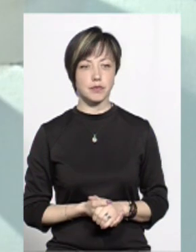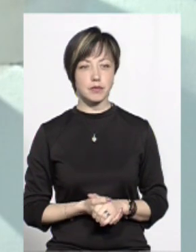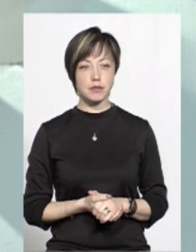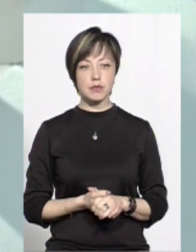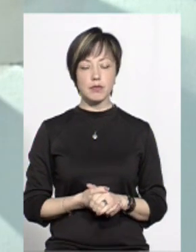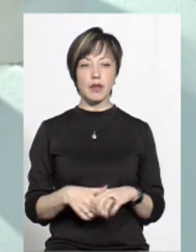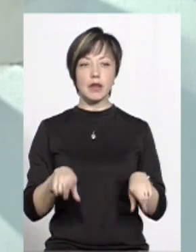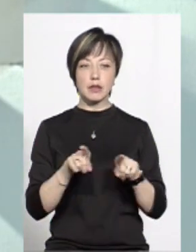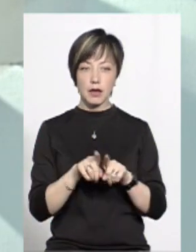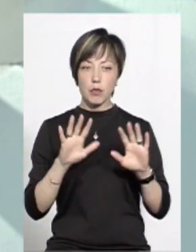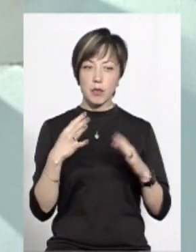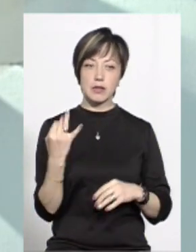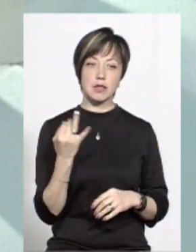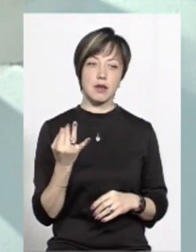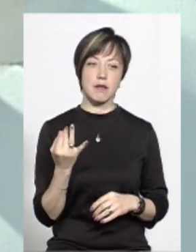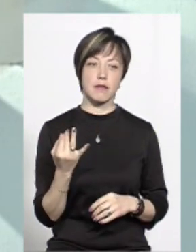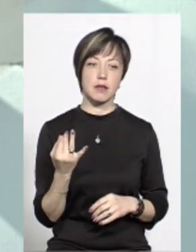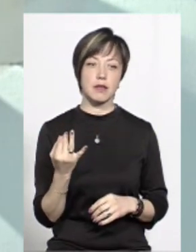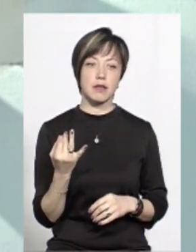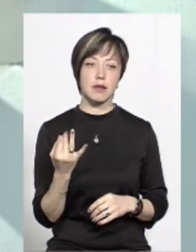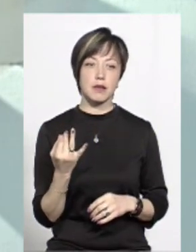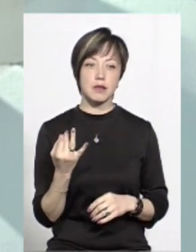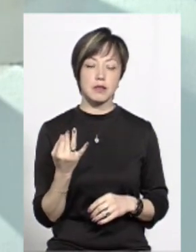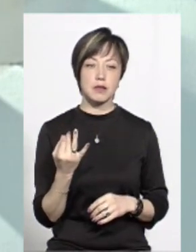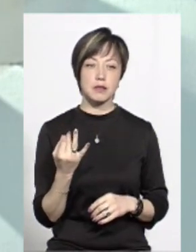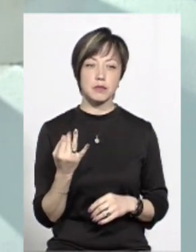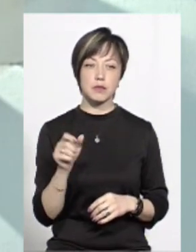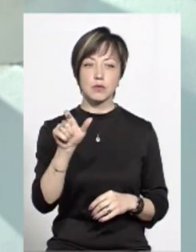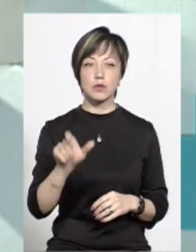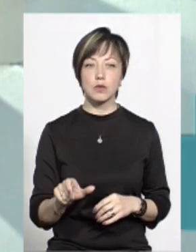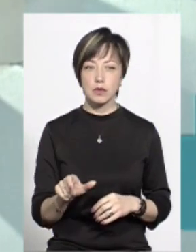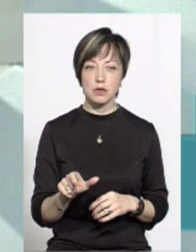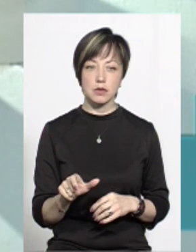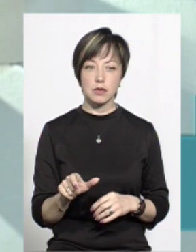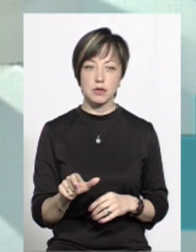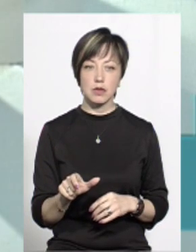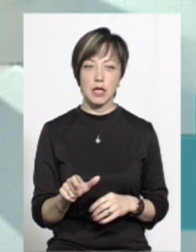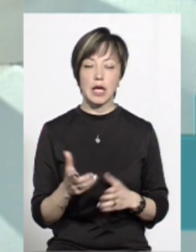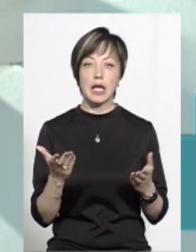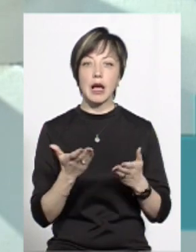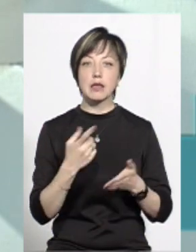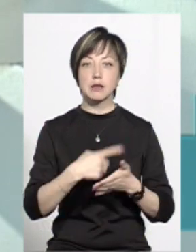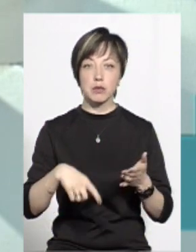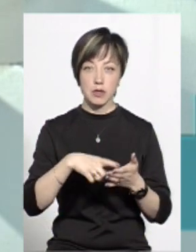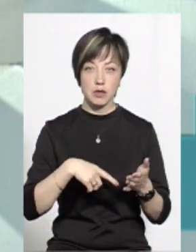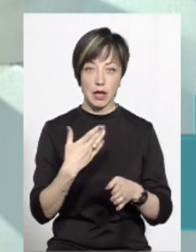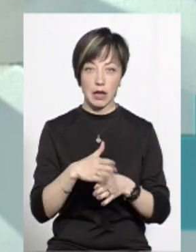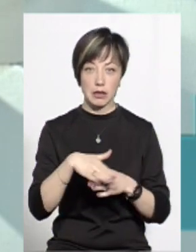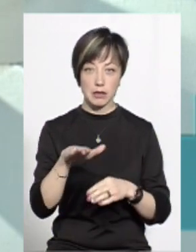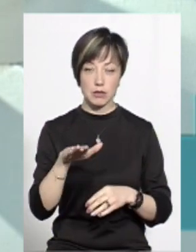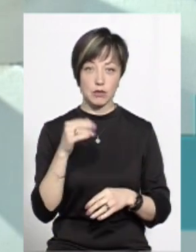Такий момент теж доволі цікавий. Фізична особа, які